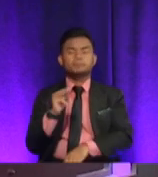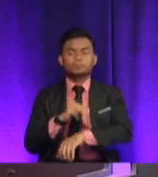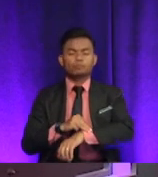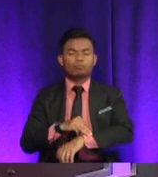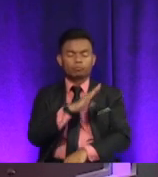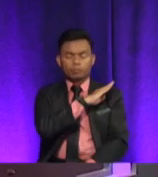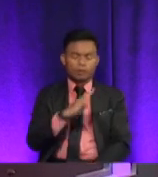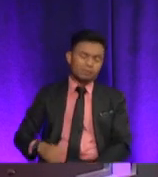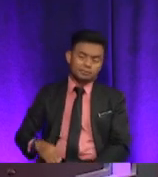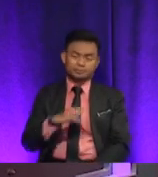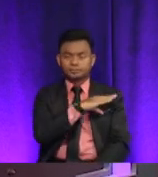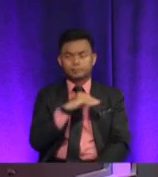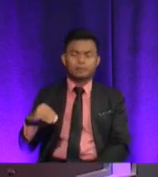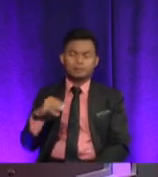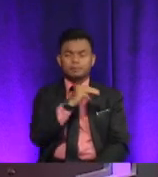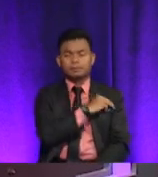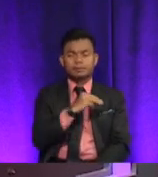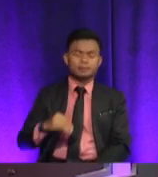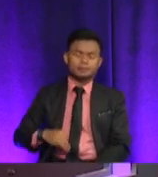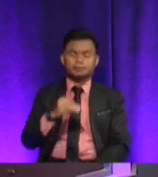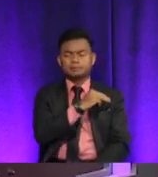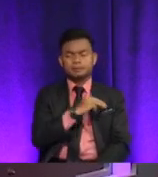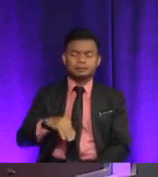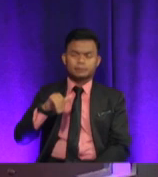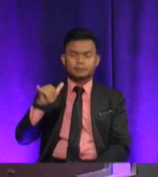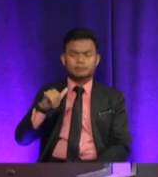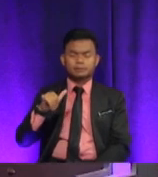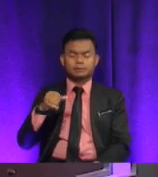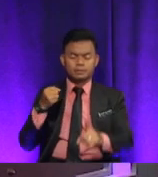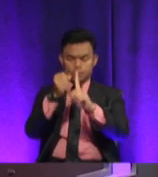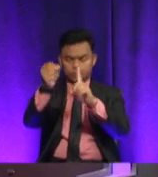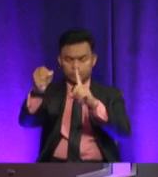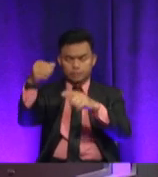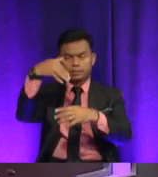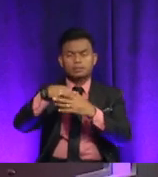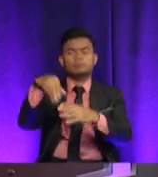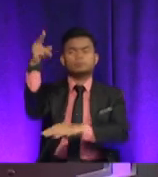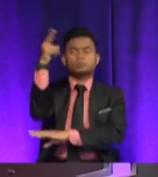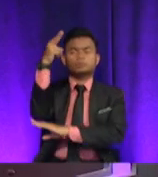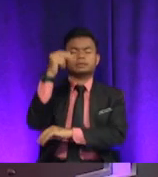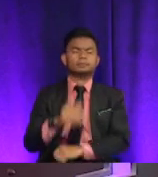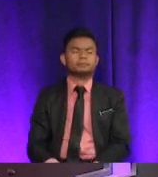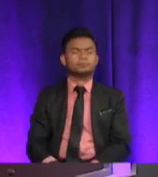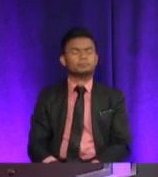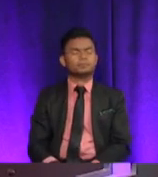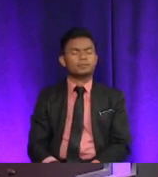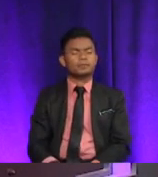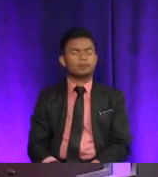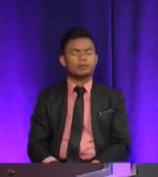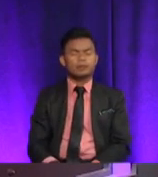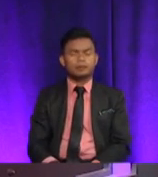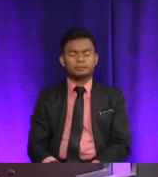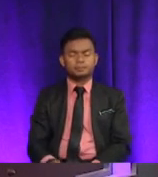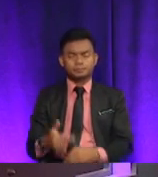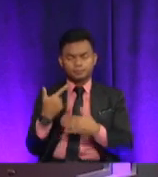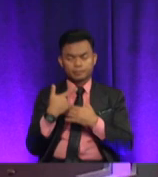menteri-menterinya sesat di dalam sesat di dalam hutan ini temanya Oke dah oke kemudian kita